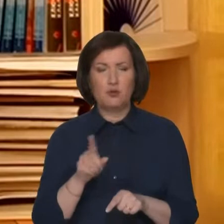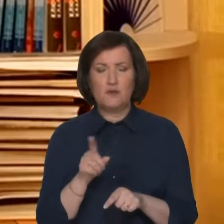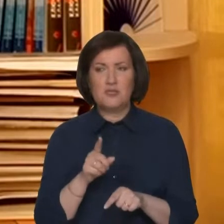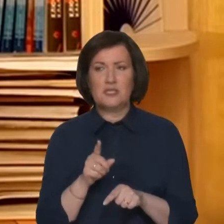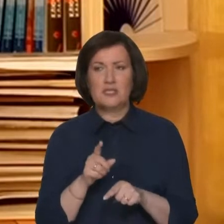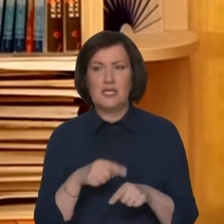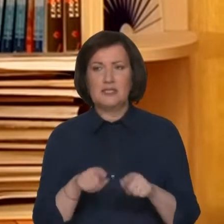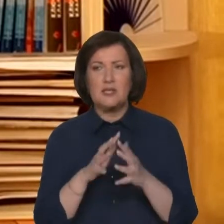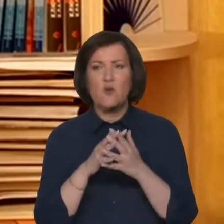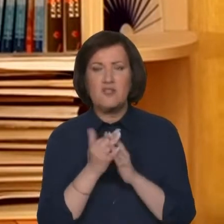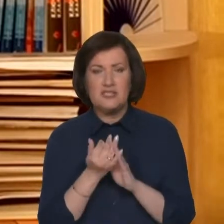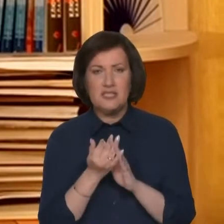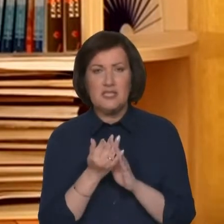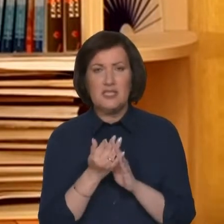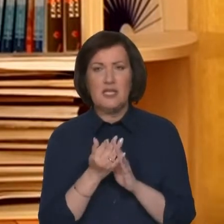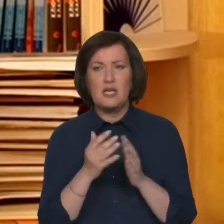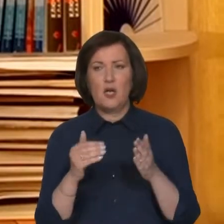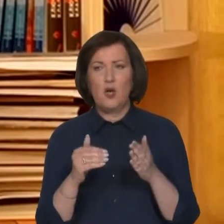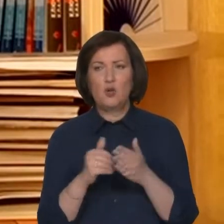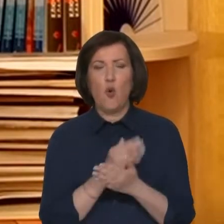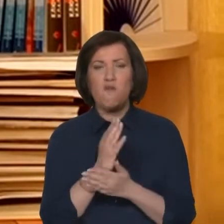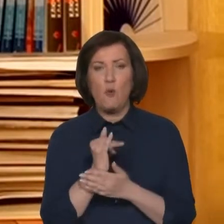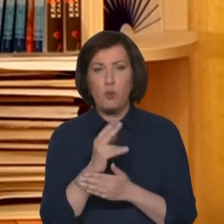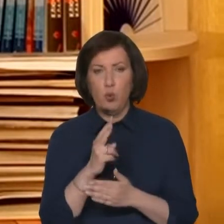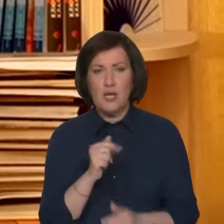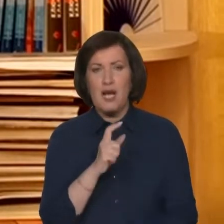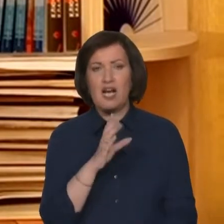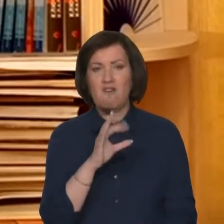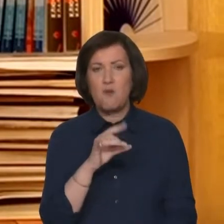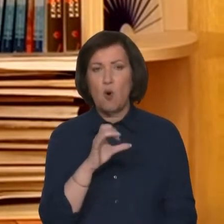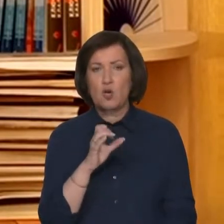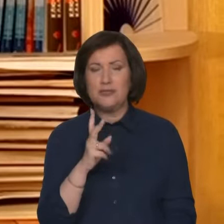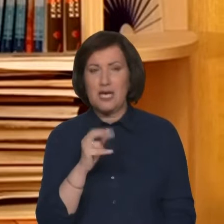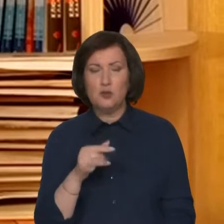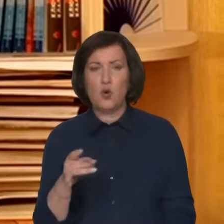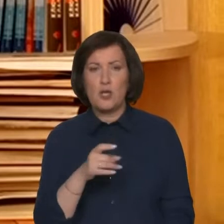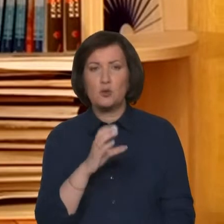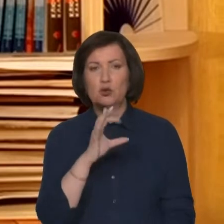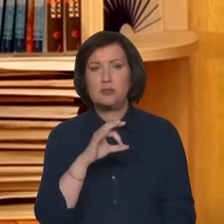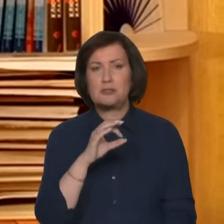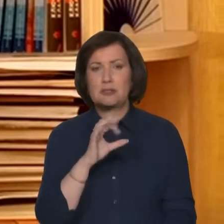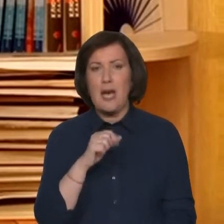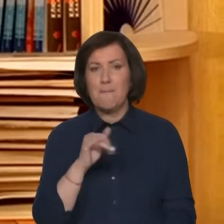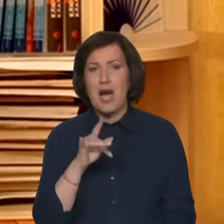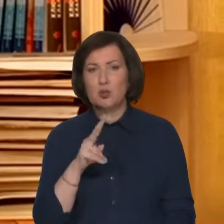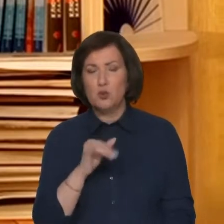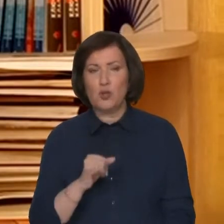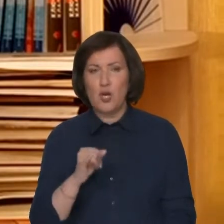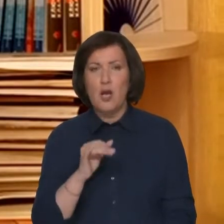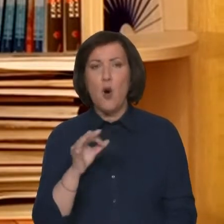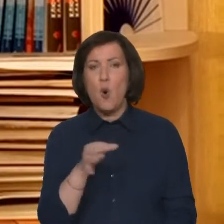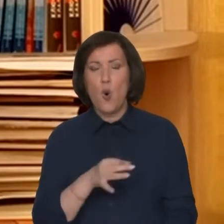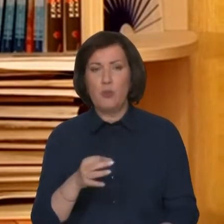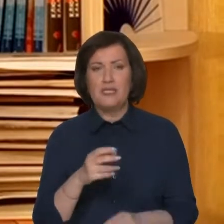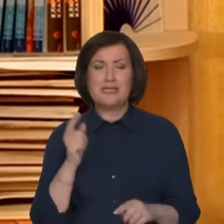такого села Новотулка Хворостянського району Самарської області. Це десь 1000 кілометрів